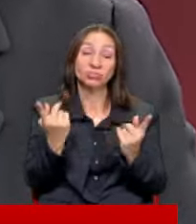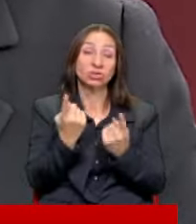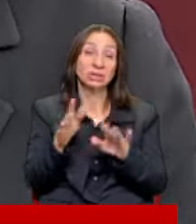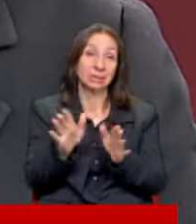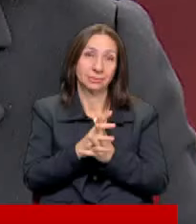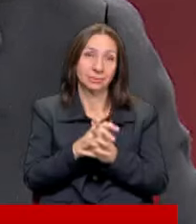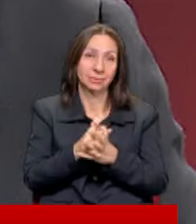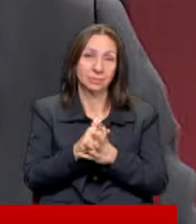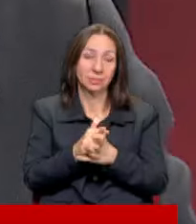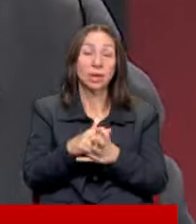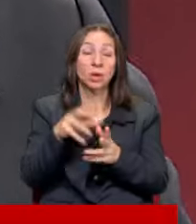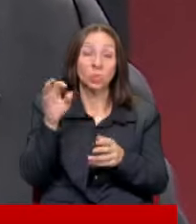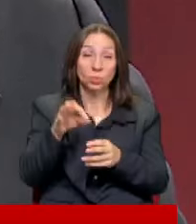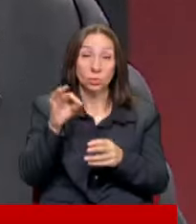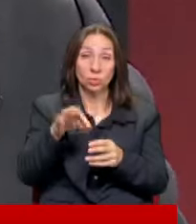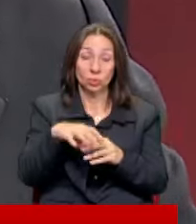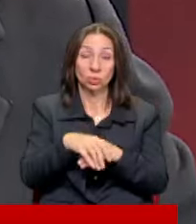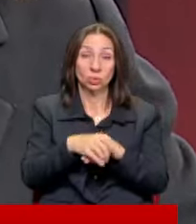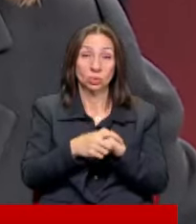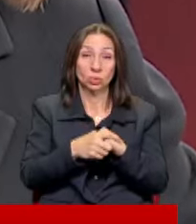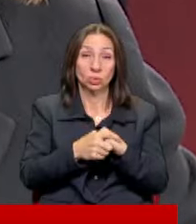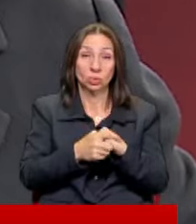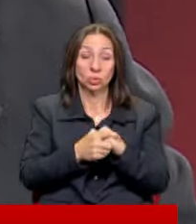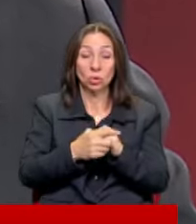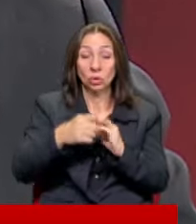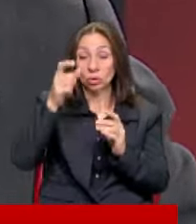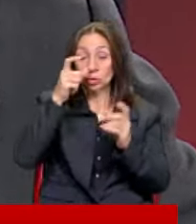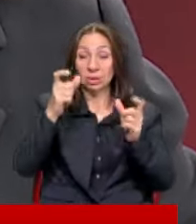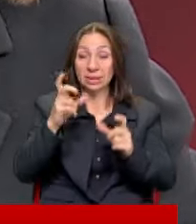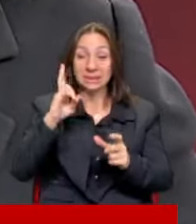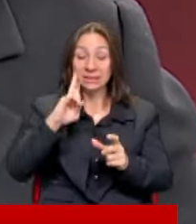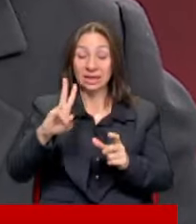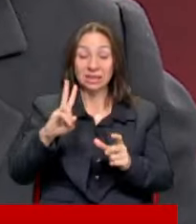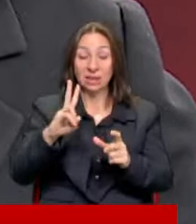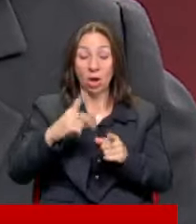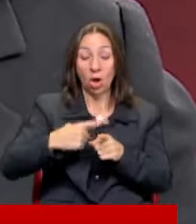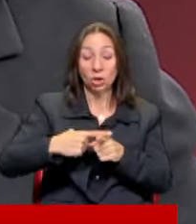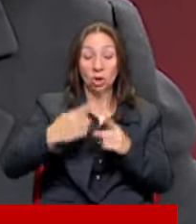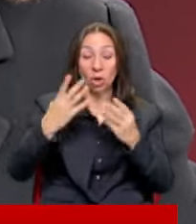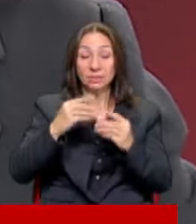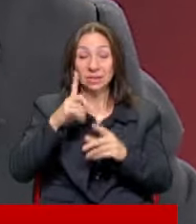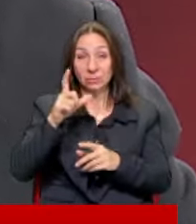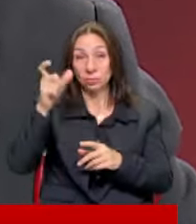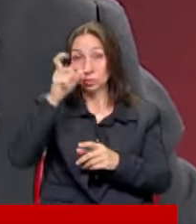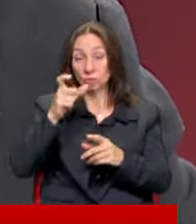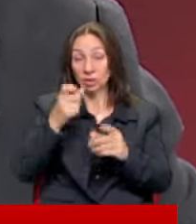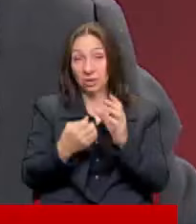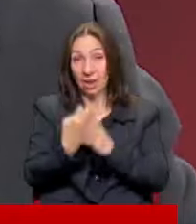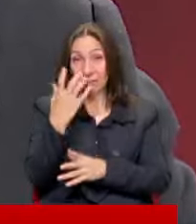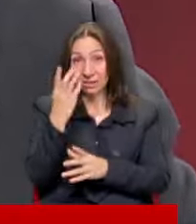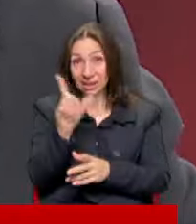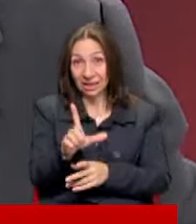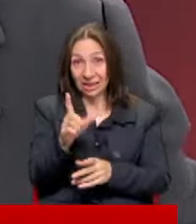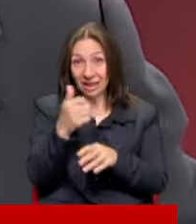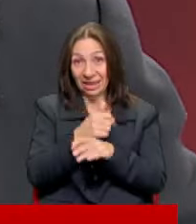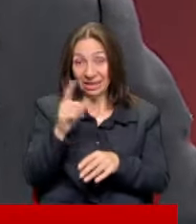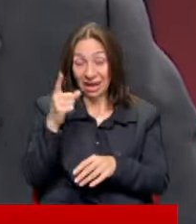Eee bugün Eee Türkiye'de zenginlikte ortaklaşması gereken bir Türkiye yaratması gerekirken